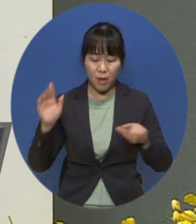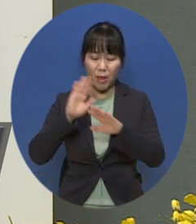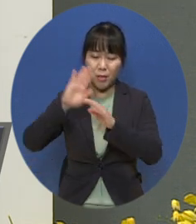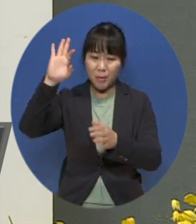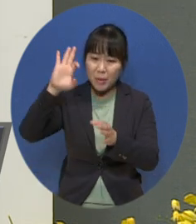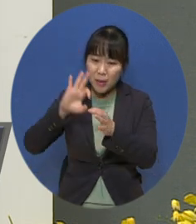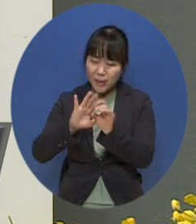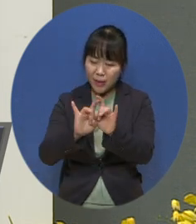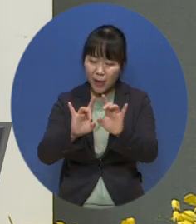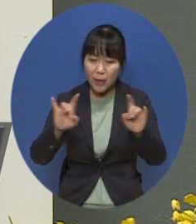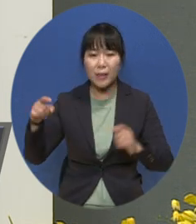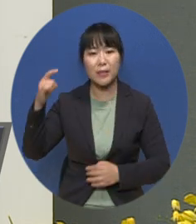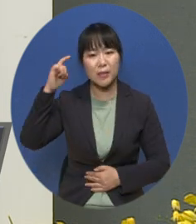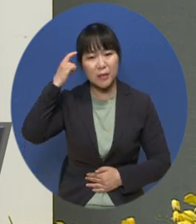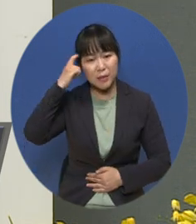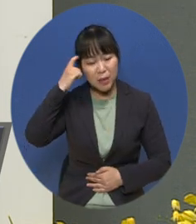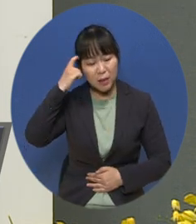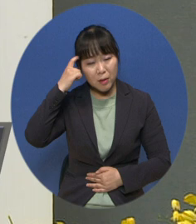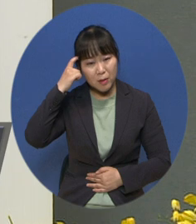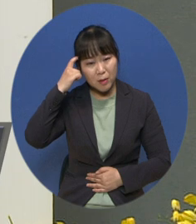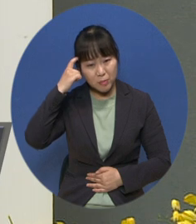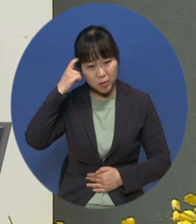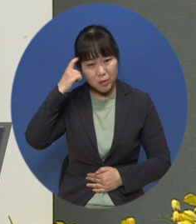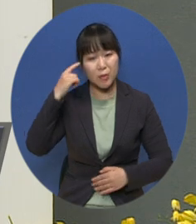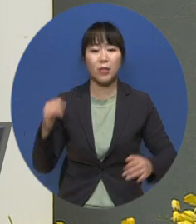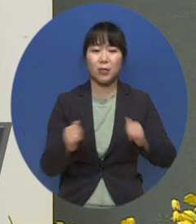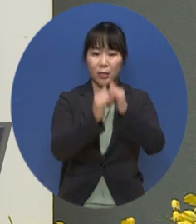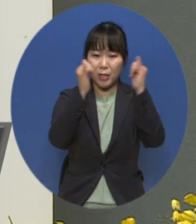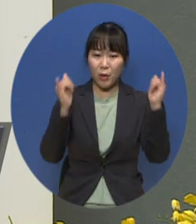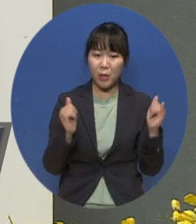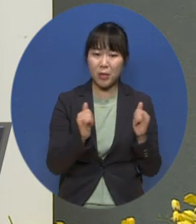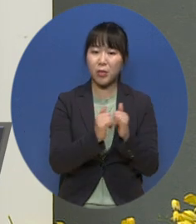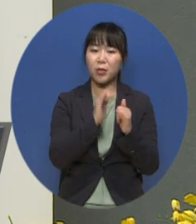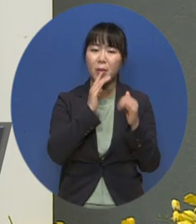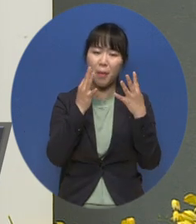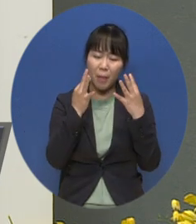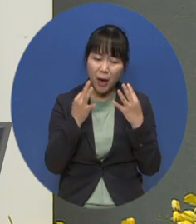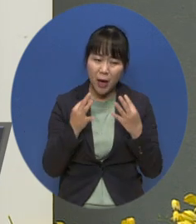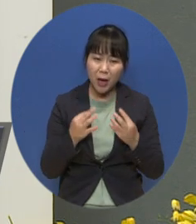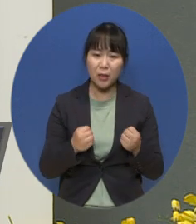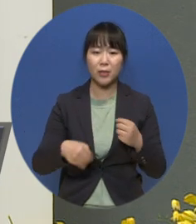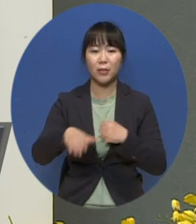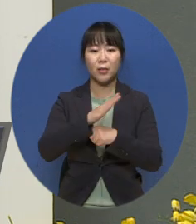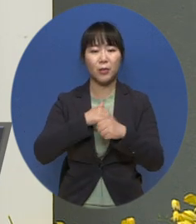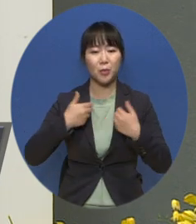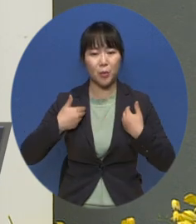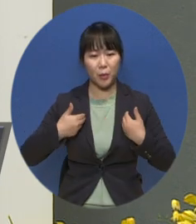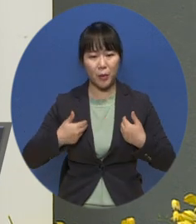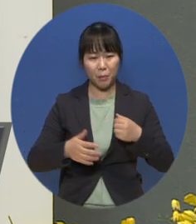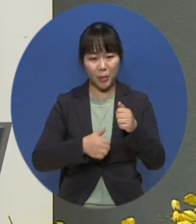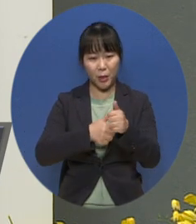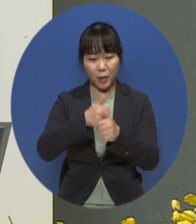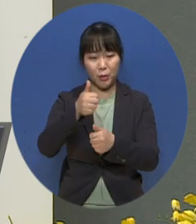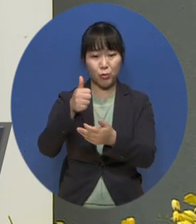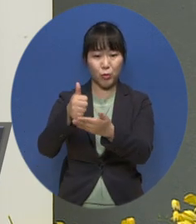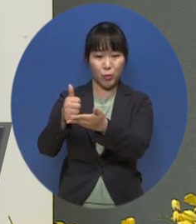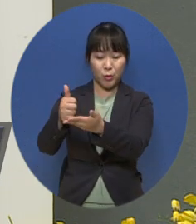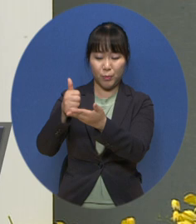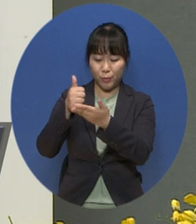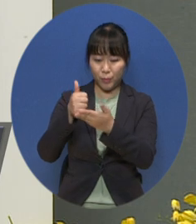하나 하나 생각하면서 사회에서 많은 일들을 소리없이 해 내신은